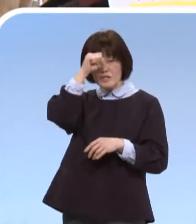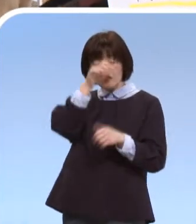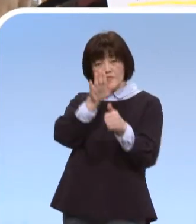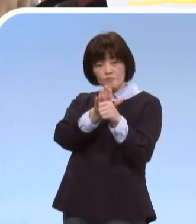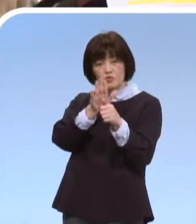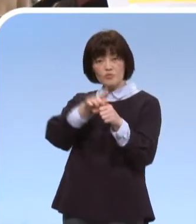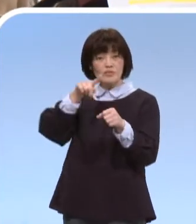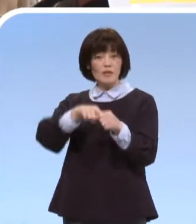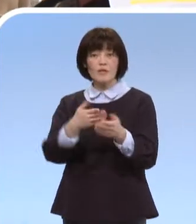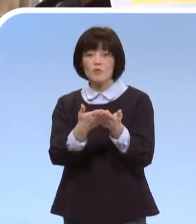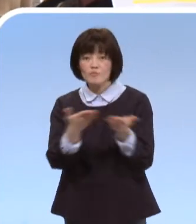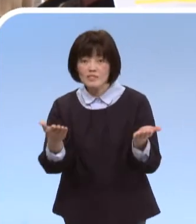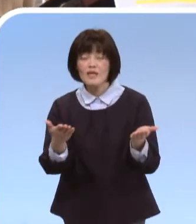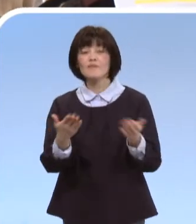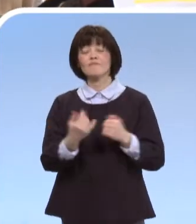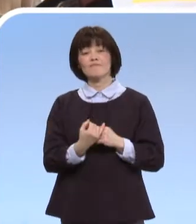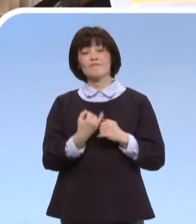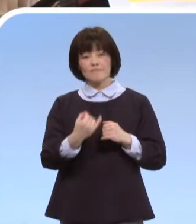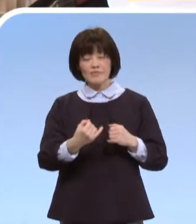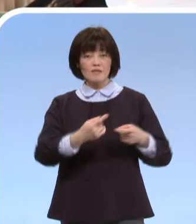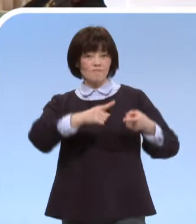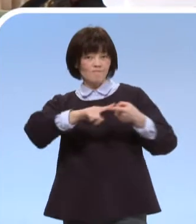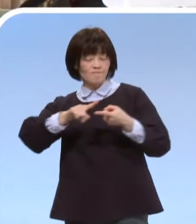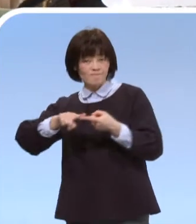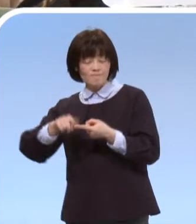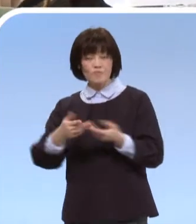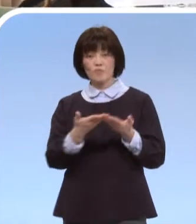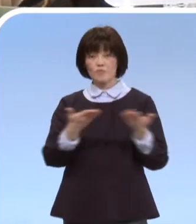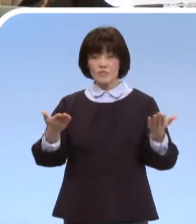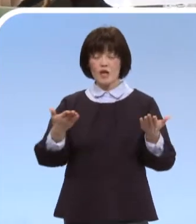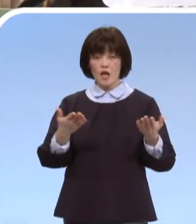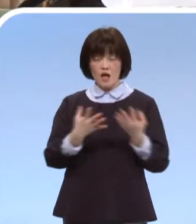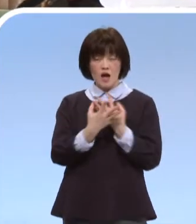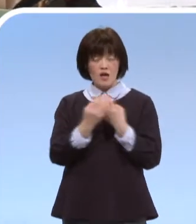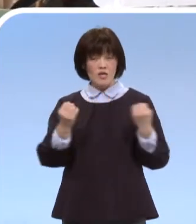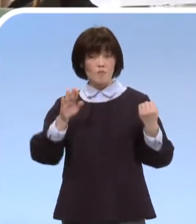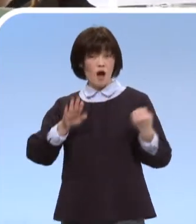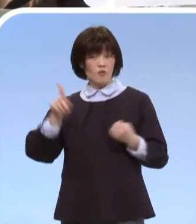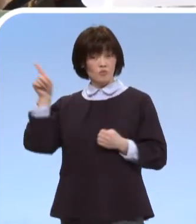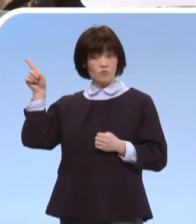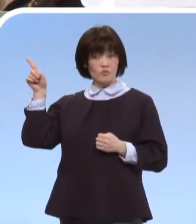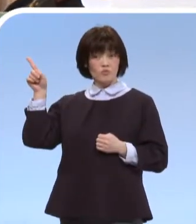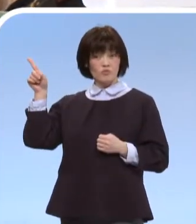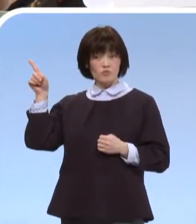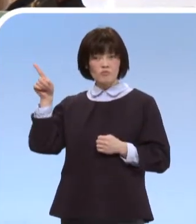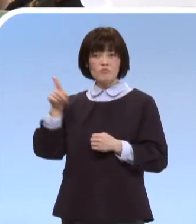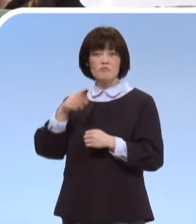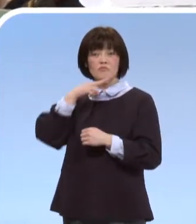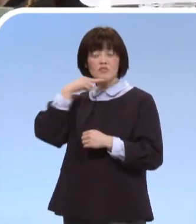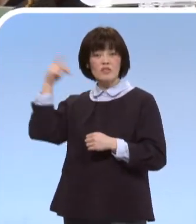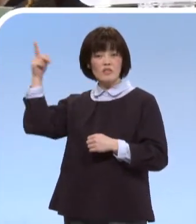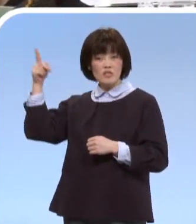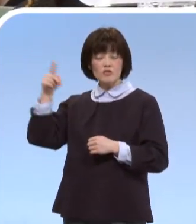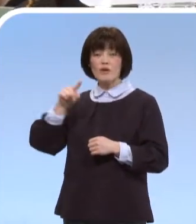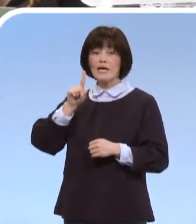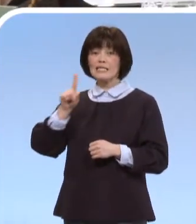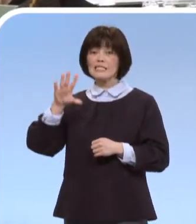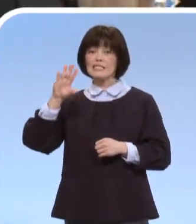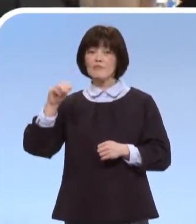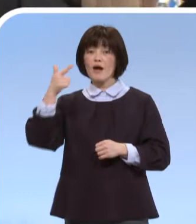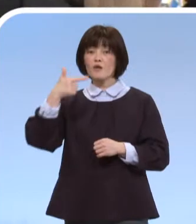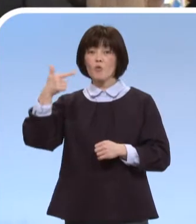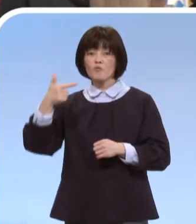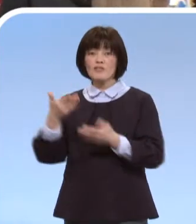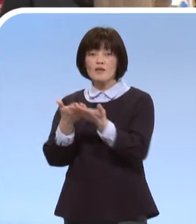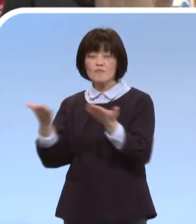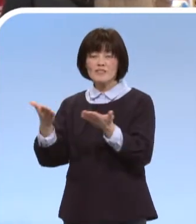ために使いますとか、はい、いう感じで社会課題ごとにお店がいっぱいあって日本で言ったらローソンと同じぐらい1万6000店舗あります。